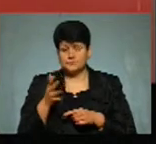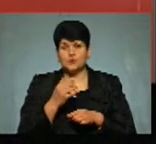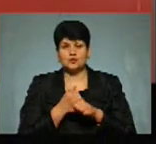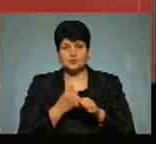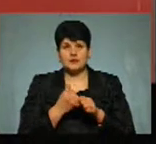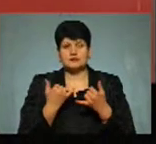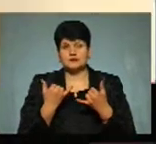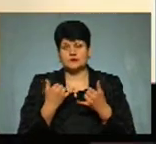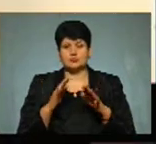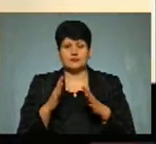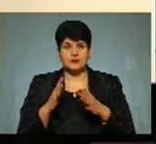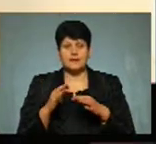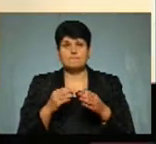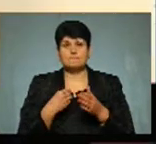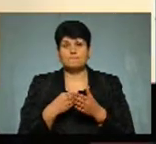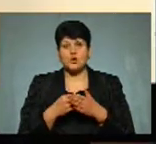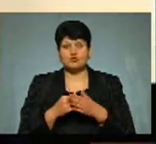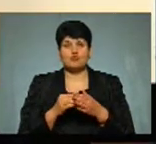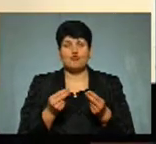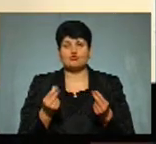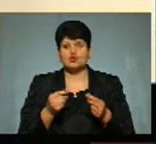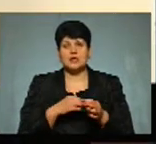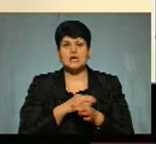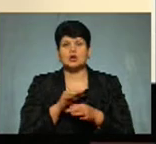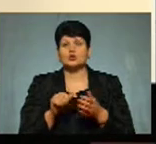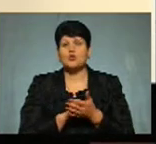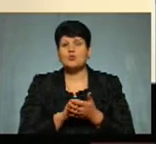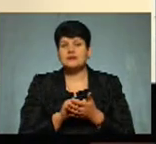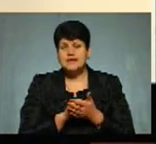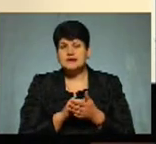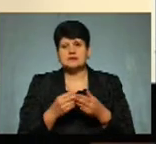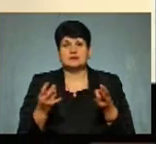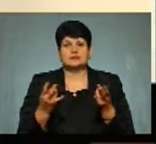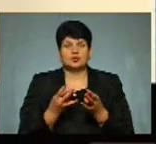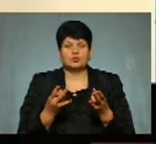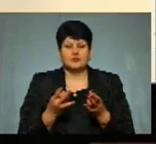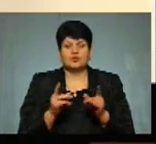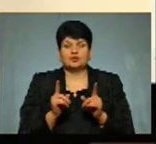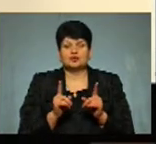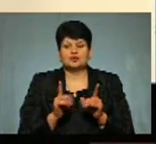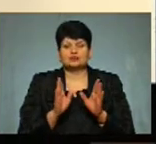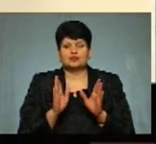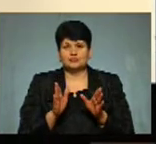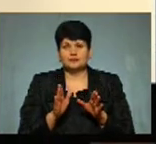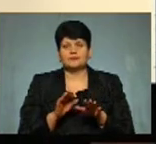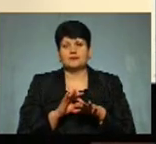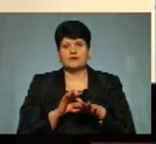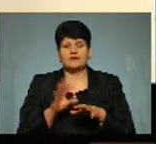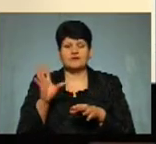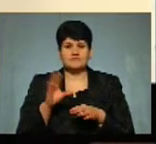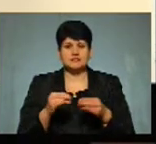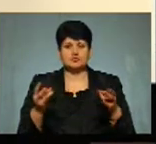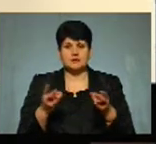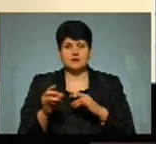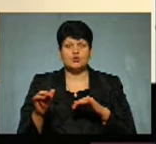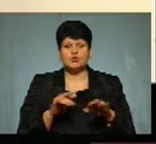даний момент проектно-кошторисна документація. Необхідно, щоб були пройдені всі необхідні процедури